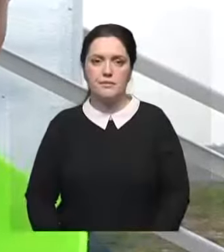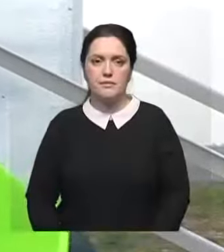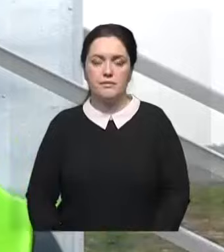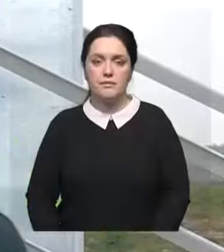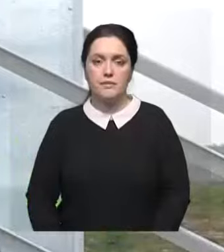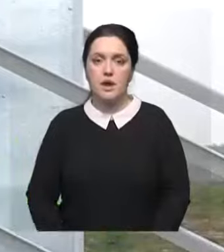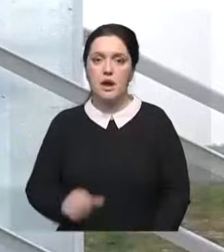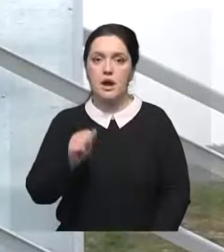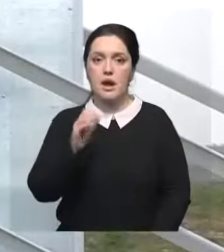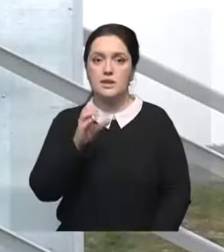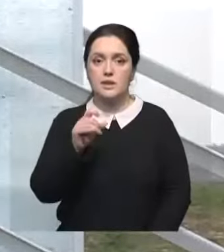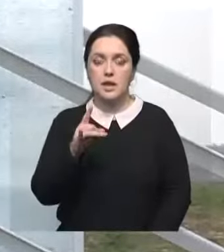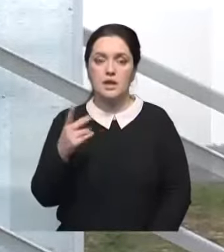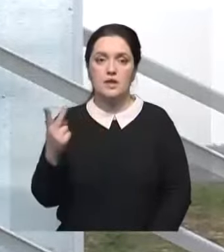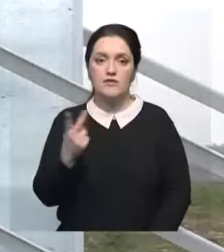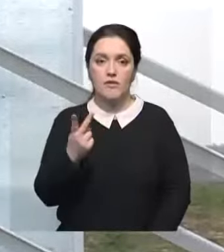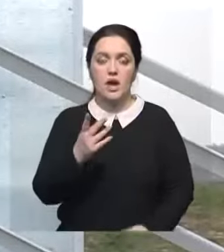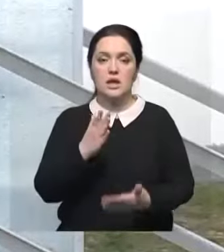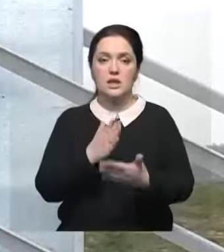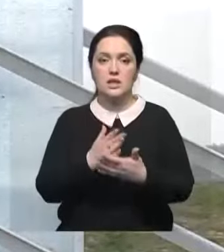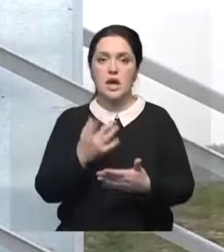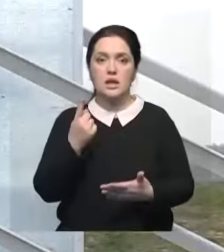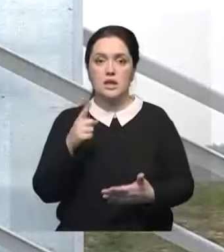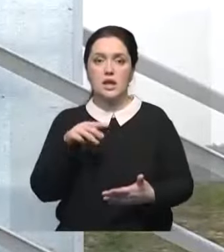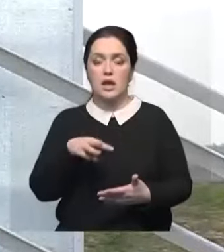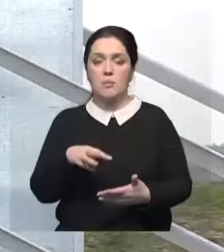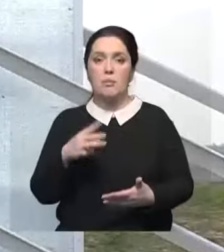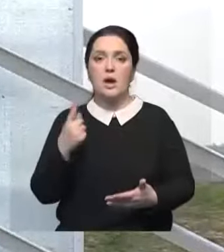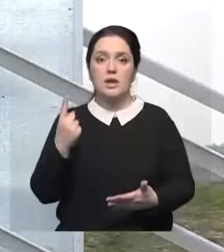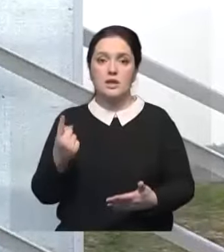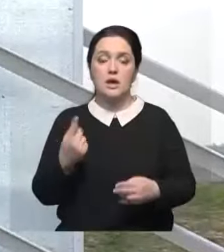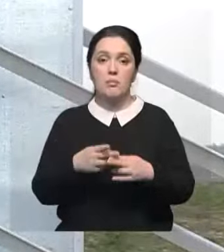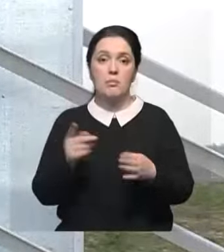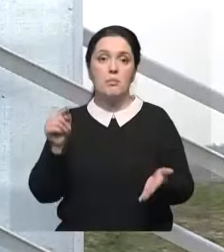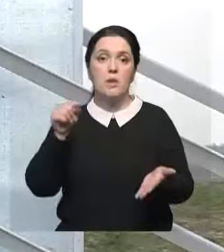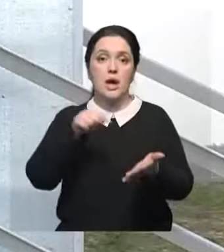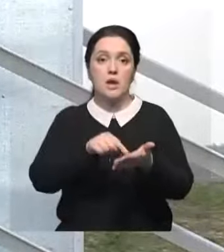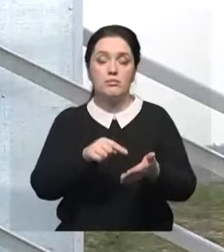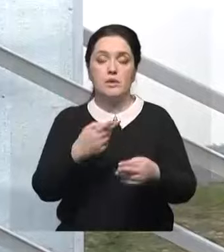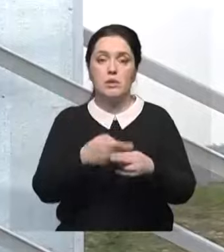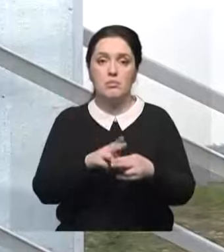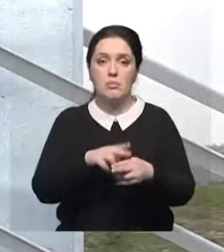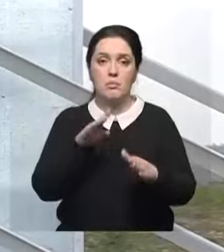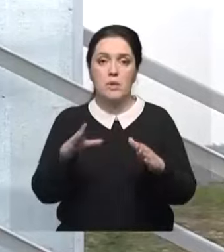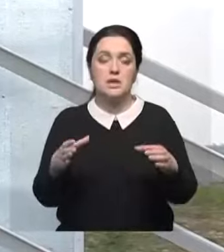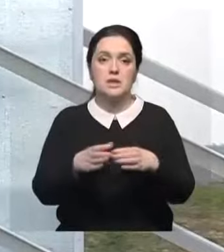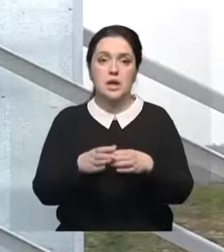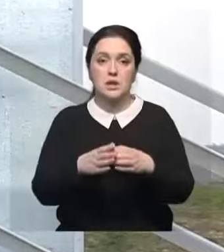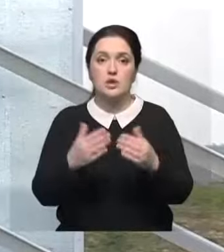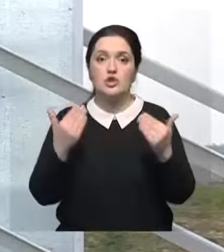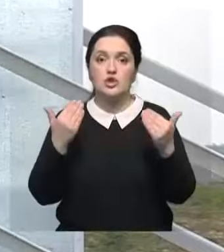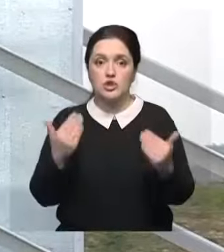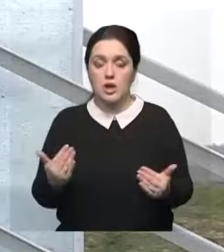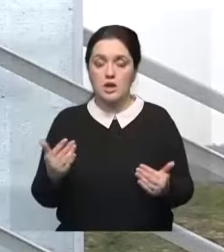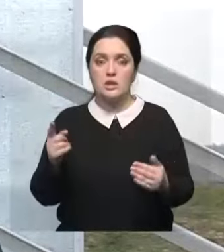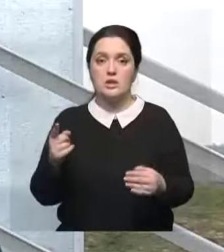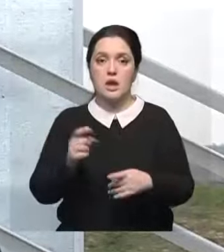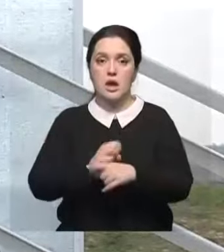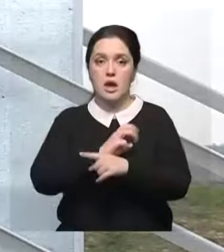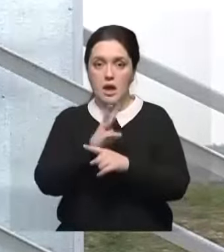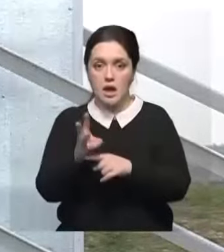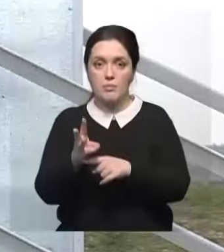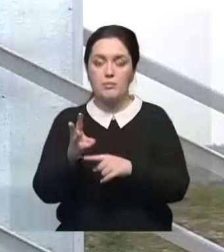от АСАР-2 есть большая подстанция 1М1. Оттуда электроэнергия попадает в распределительную подстанцию. Теперь весь населенный пункт